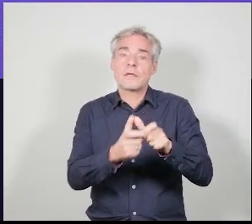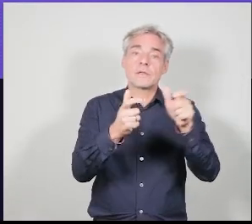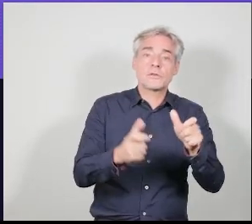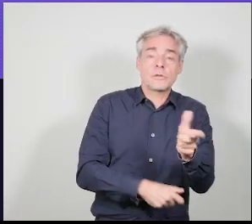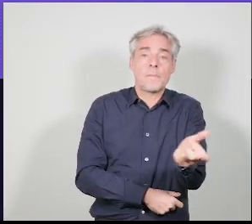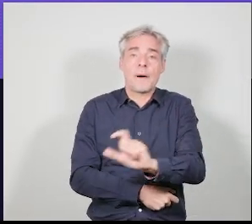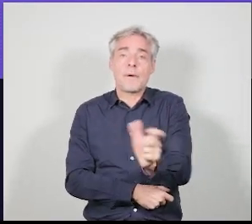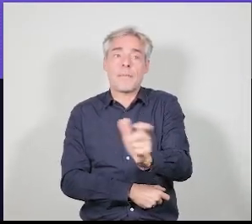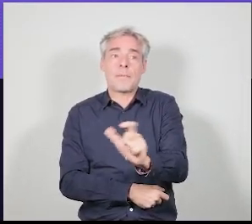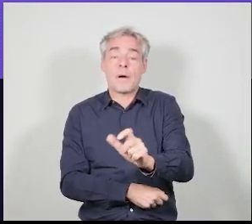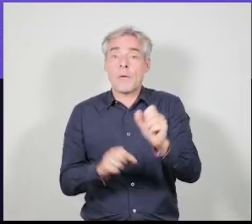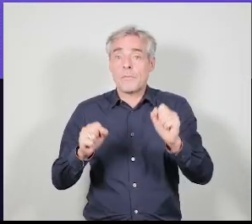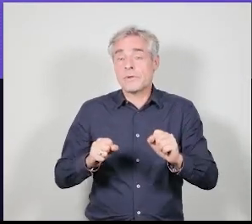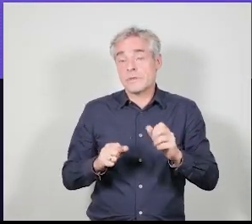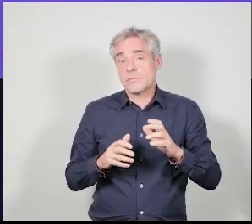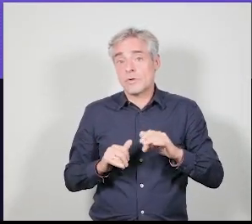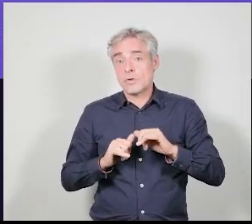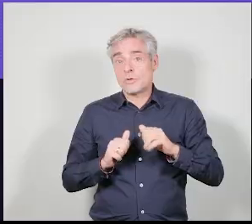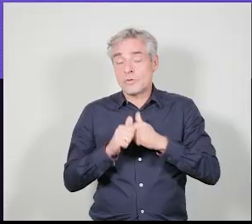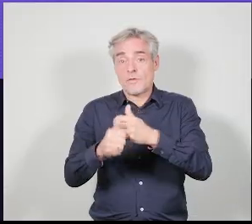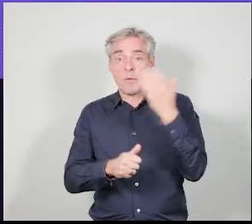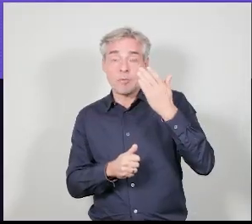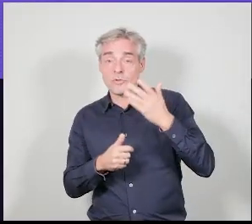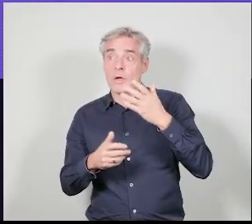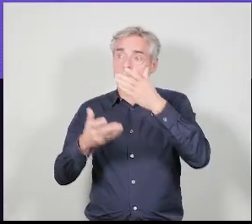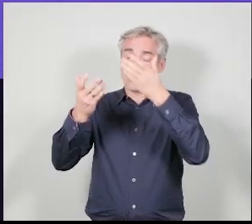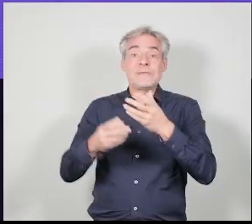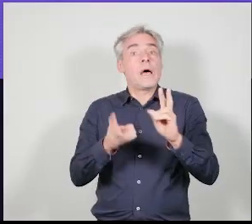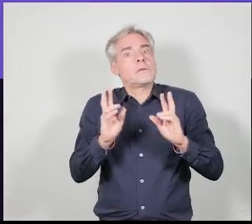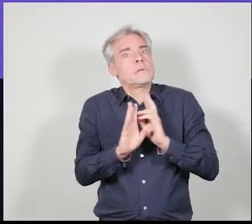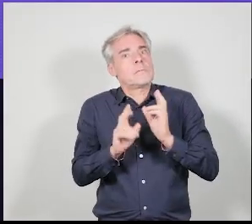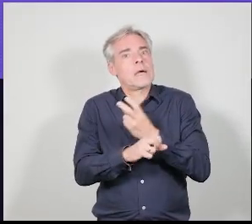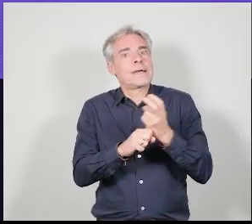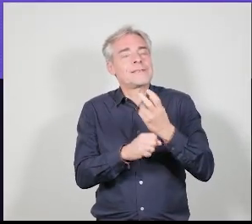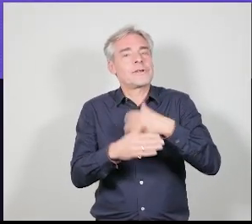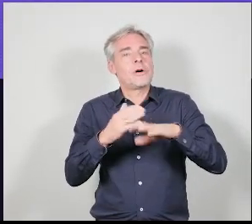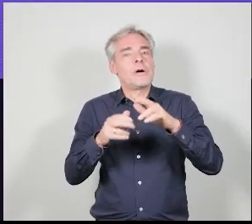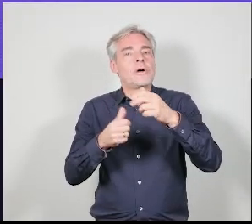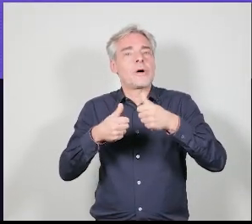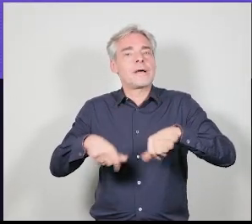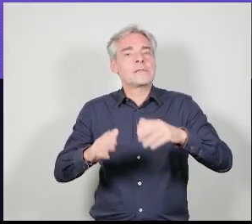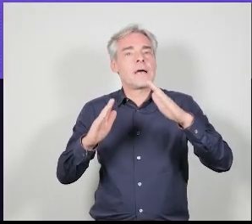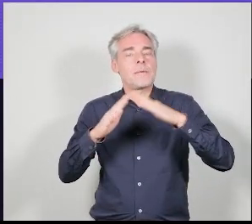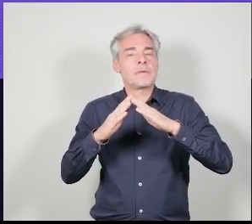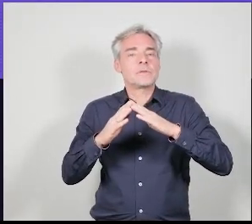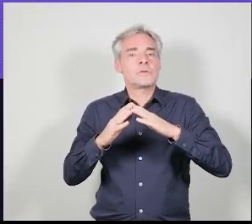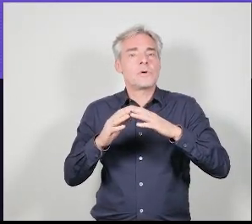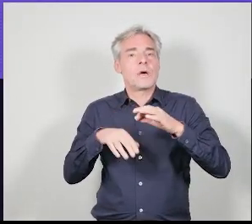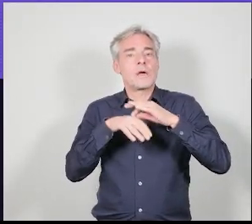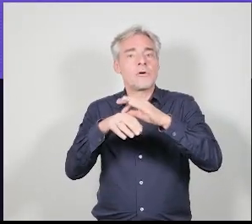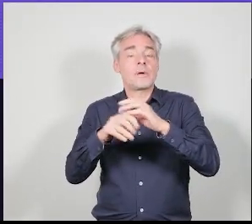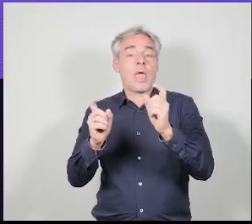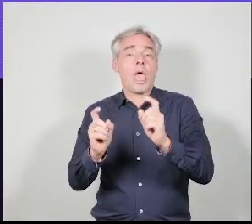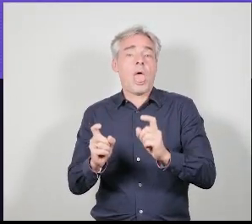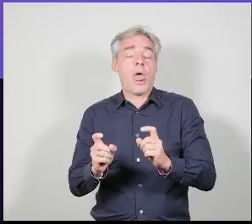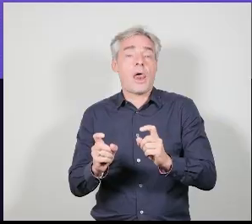une intensité d'accompagnement à la hauteur des besoins, parce que c'est ça aussi, le risque quand on parle domicile, c'est que finalement on ait de l'intensité d'accompagnement qui